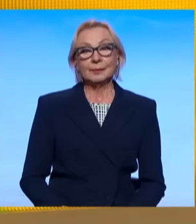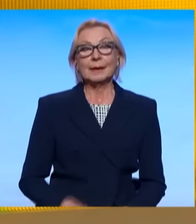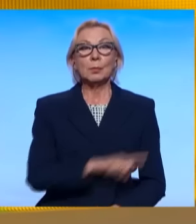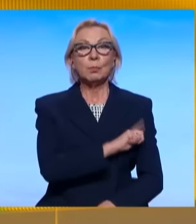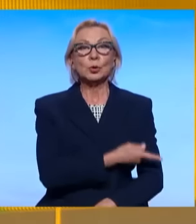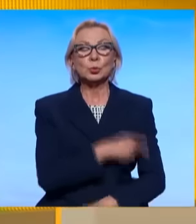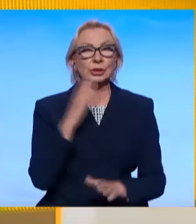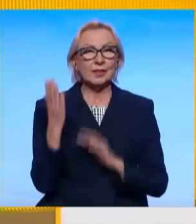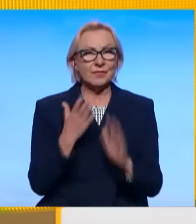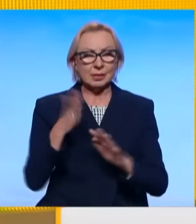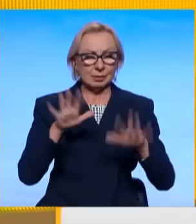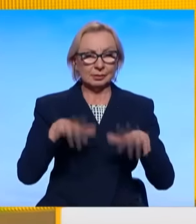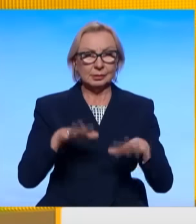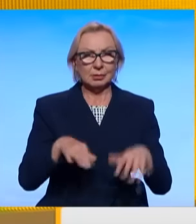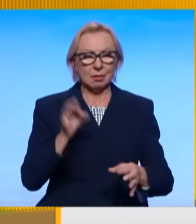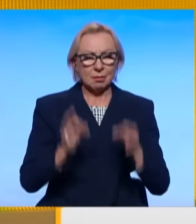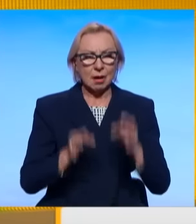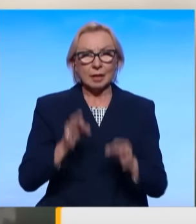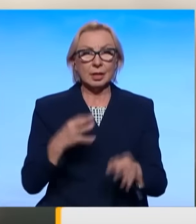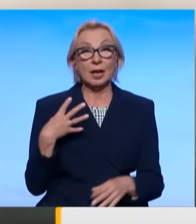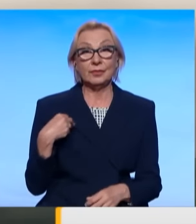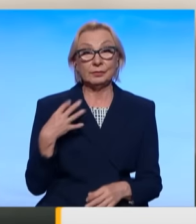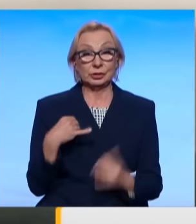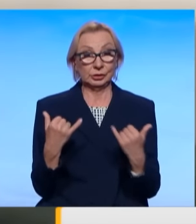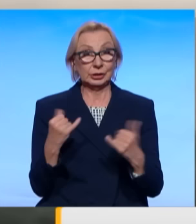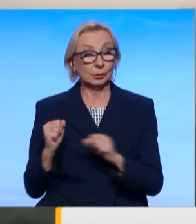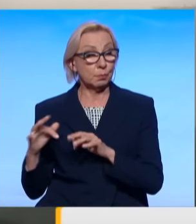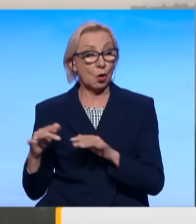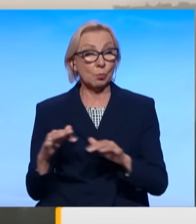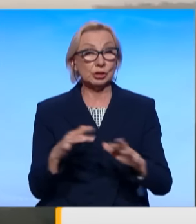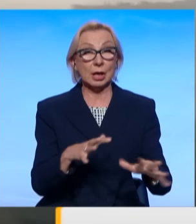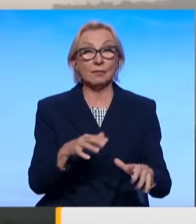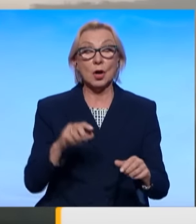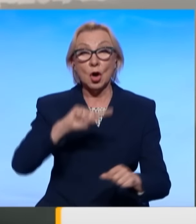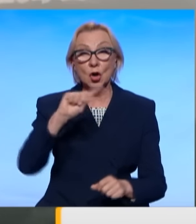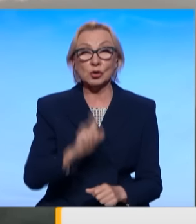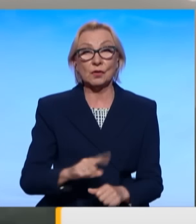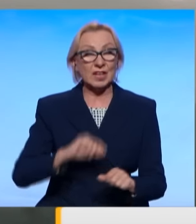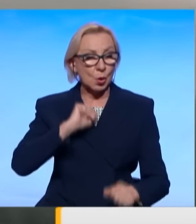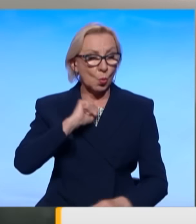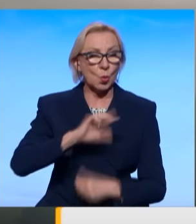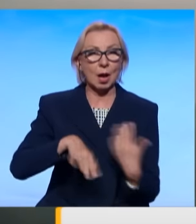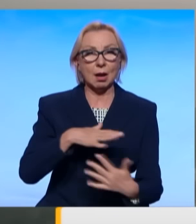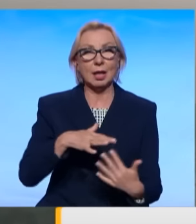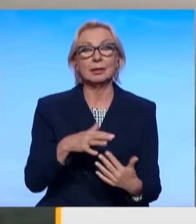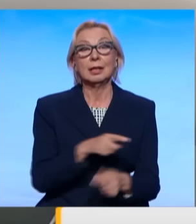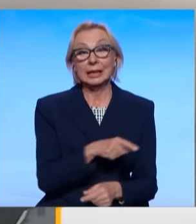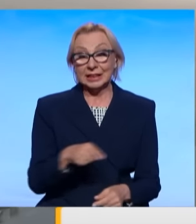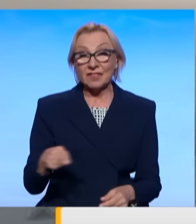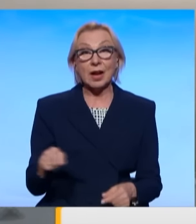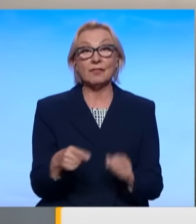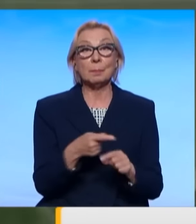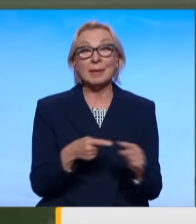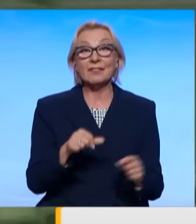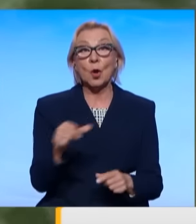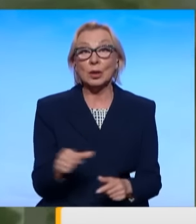Потужний вітер, злива, подекуди з градом. Львівщиною промчав справжній грозовий ураган. Тривав усього півгодини,